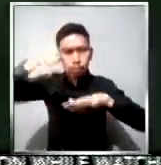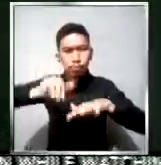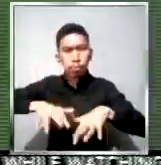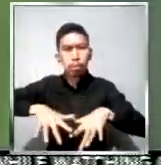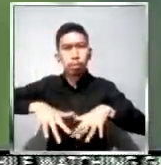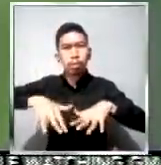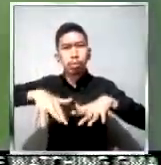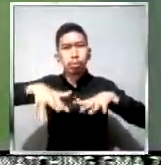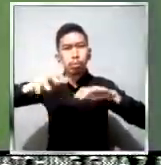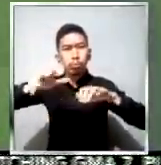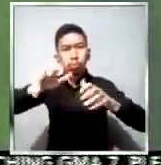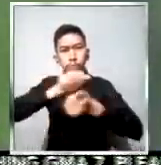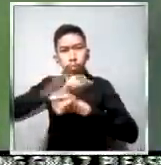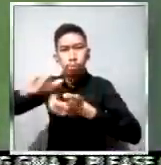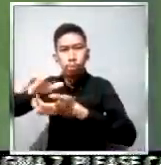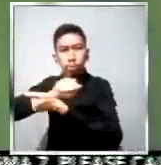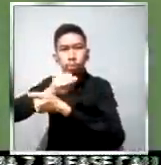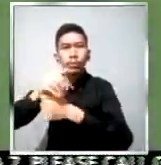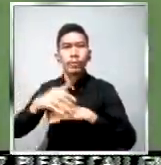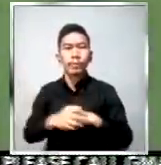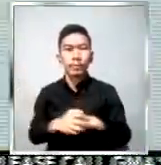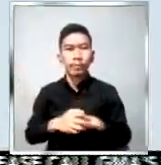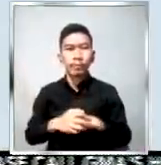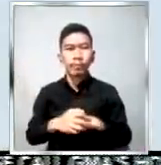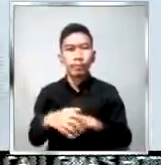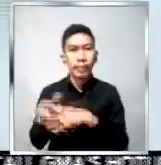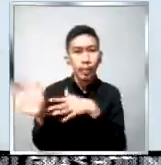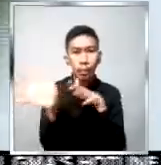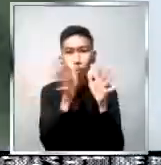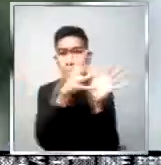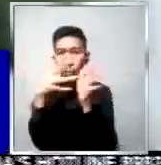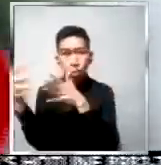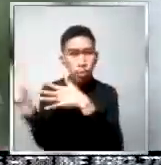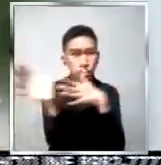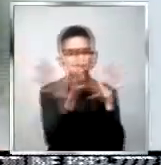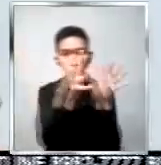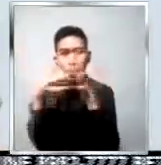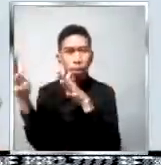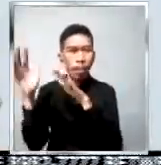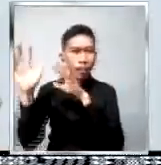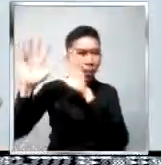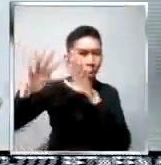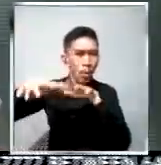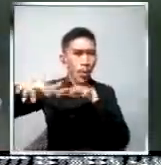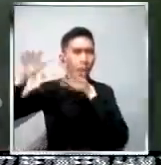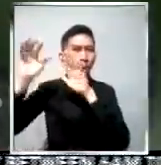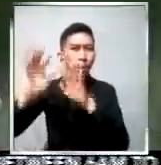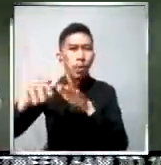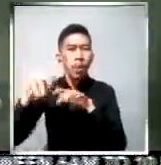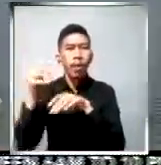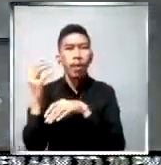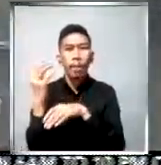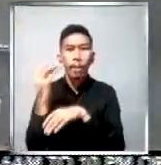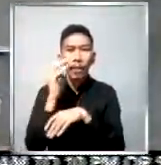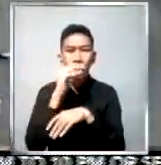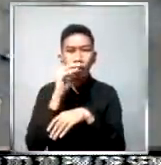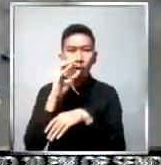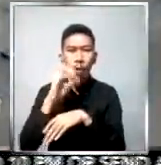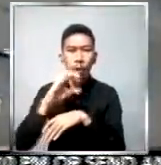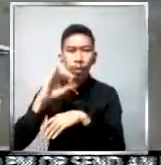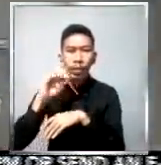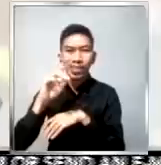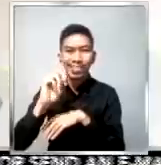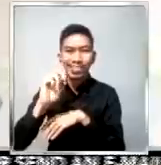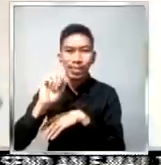Malakas na hangin na may kasamang ulan ang naranasan sa Mamburao, Occidental, Mindoro ngayong umaga.